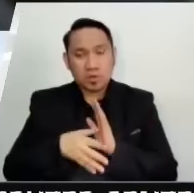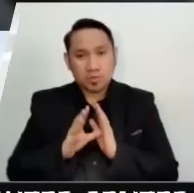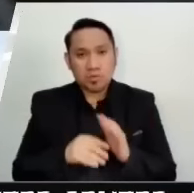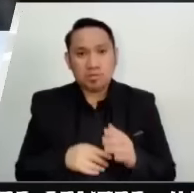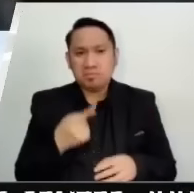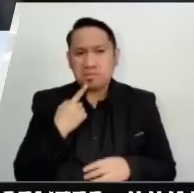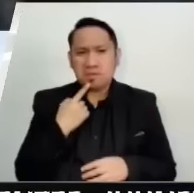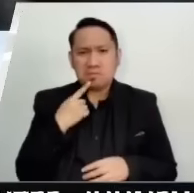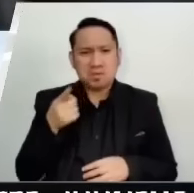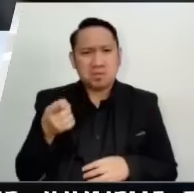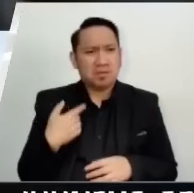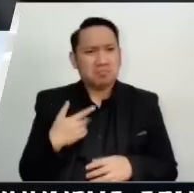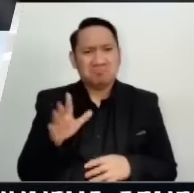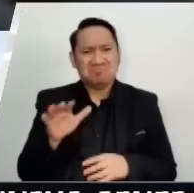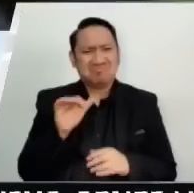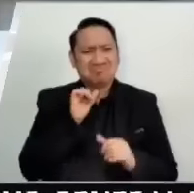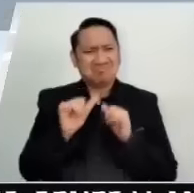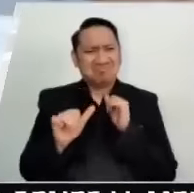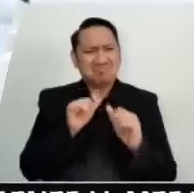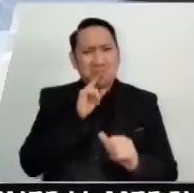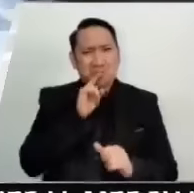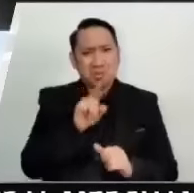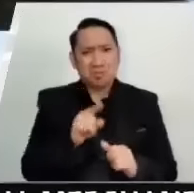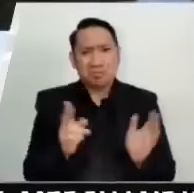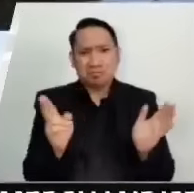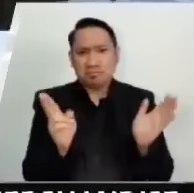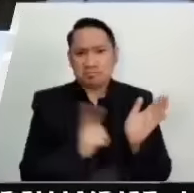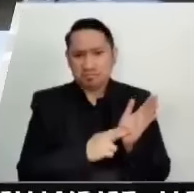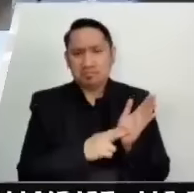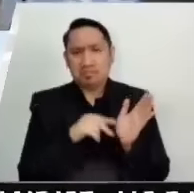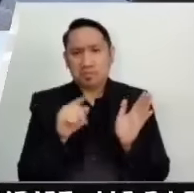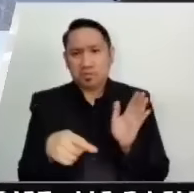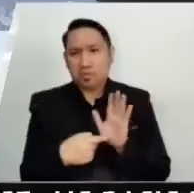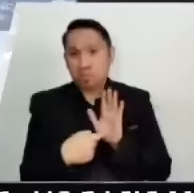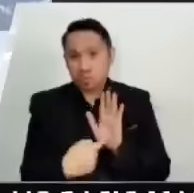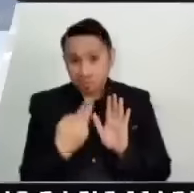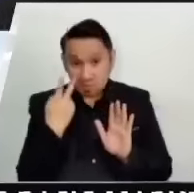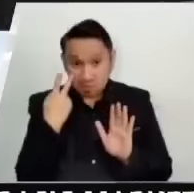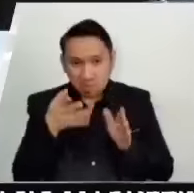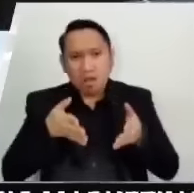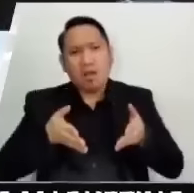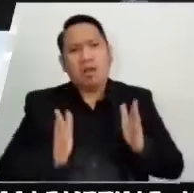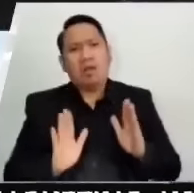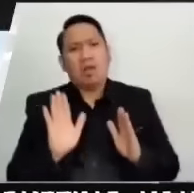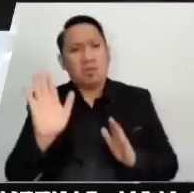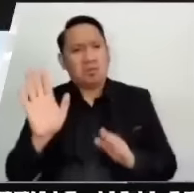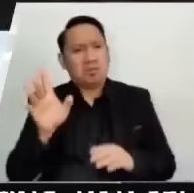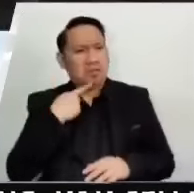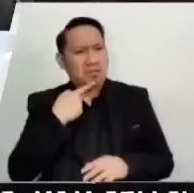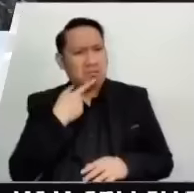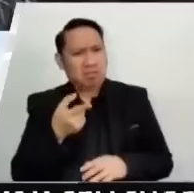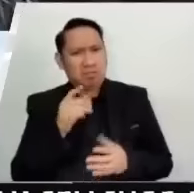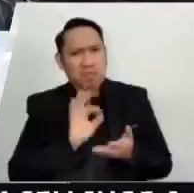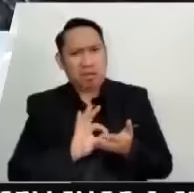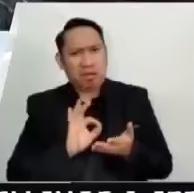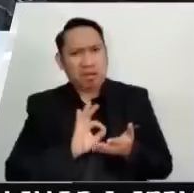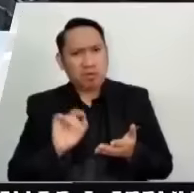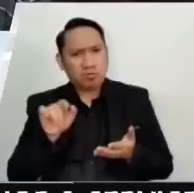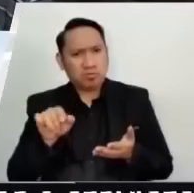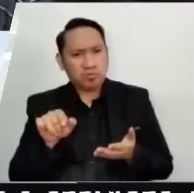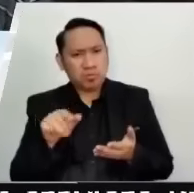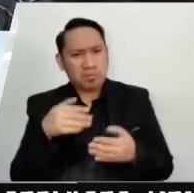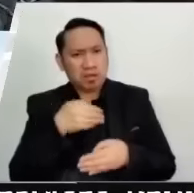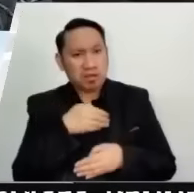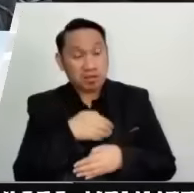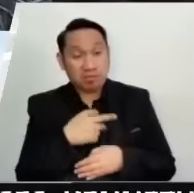akusasyon at pin ng wer para masilip ng m autoridad ang sinasabing accounts pinagaaralan Nain daw niya